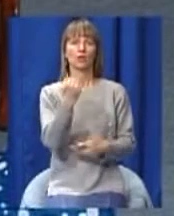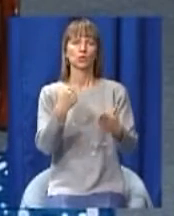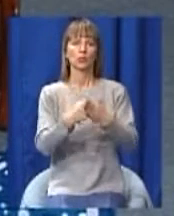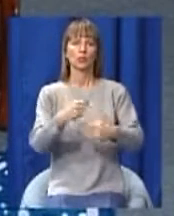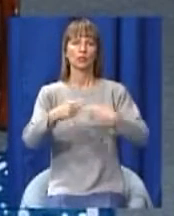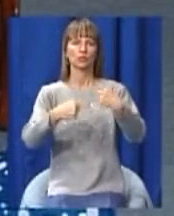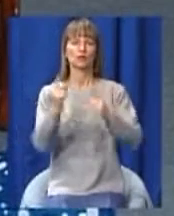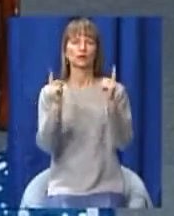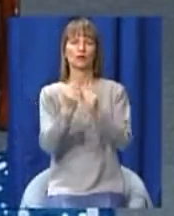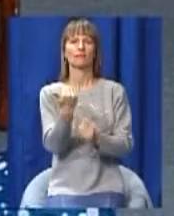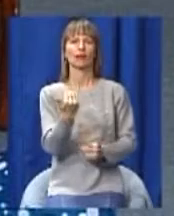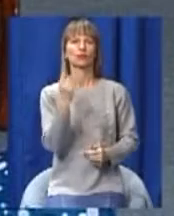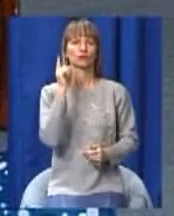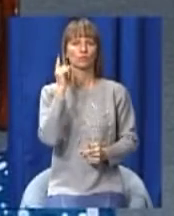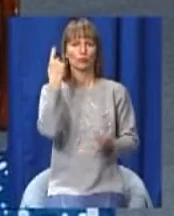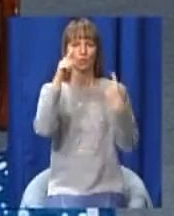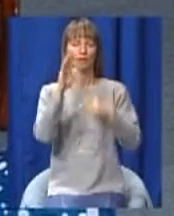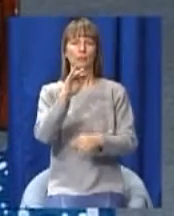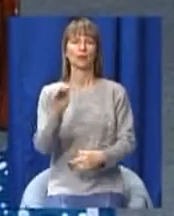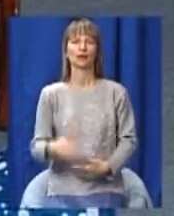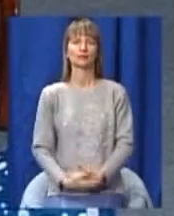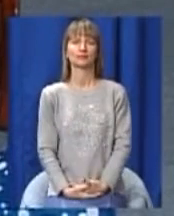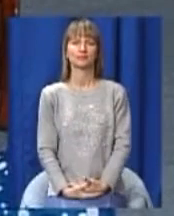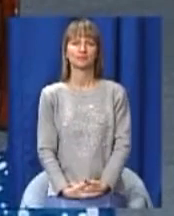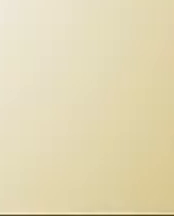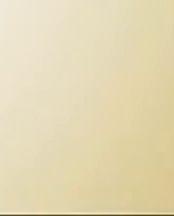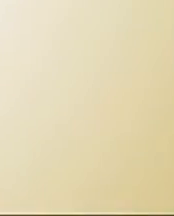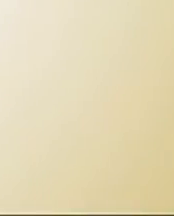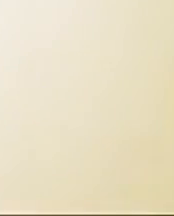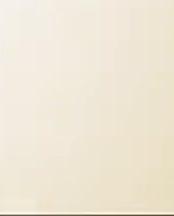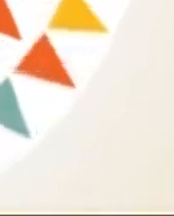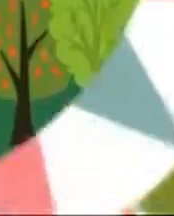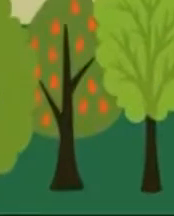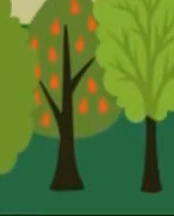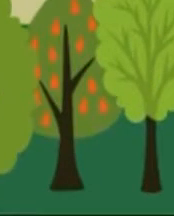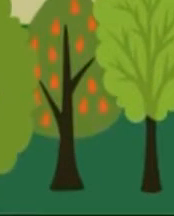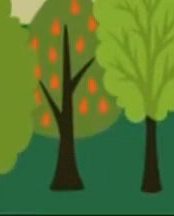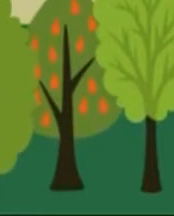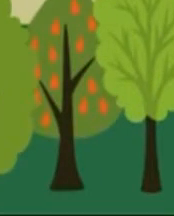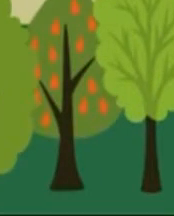наступних зустрічей. Далі вас чекає мультфільм. Бувайте! Бувайте!